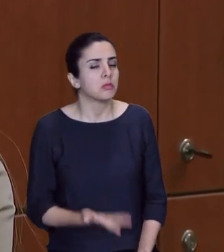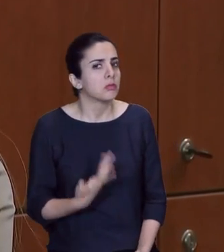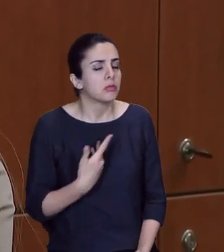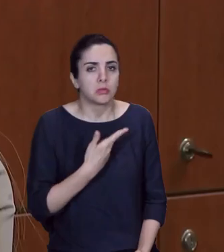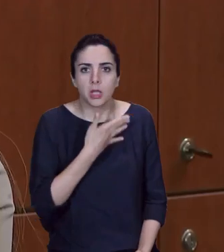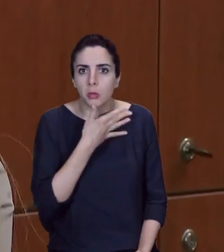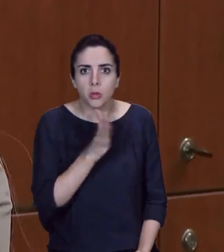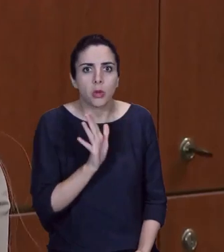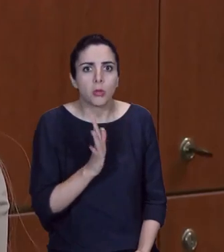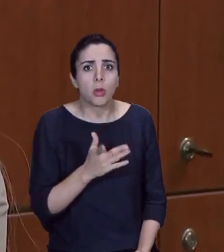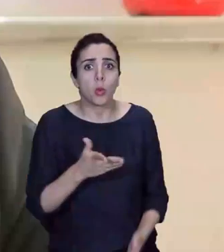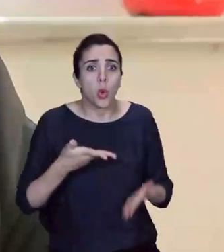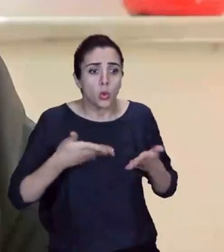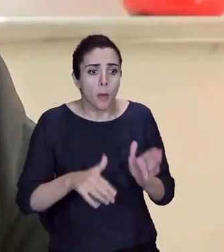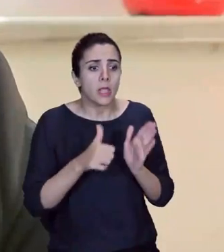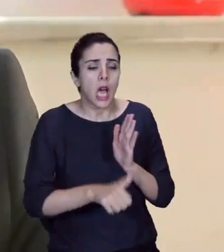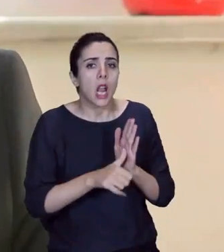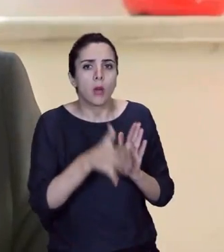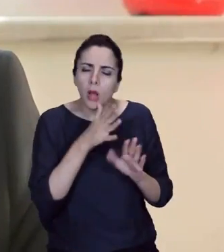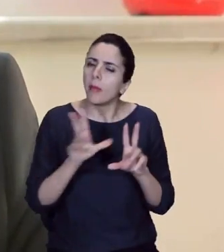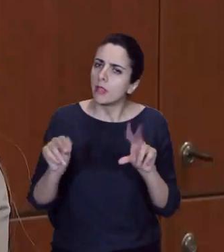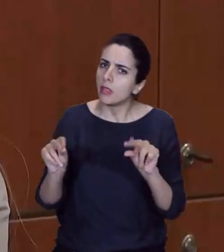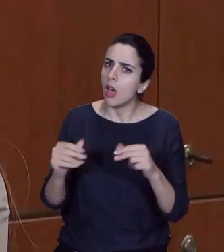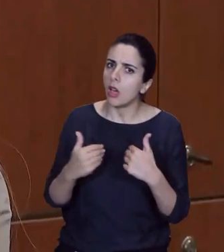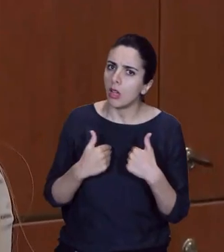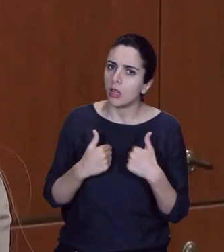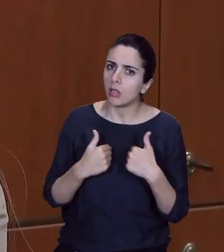Maalesef yani sadece doğum yılı. O da yeterli.